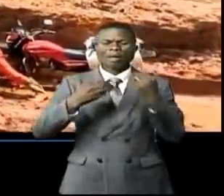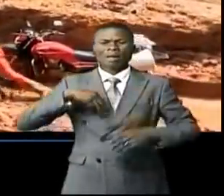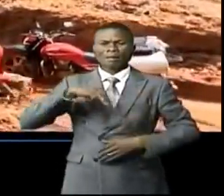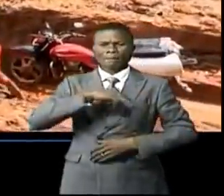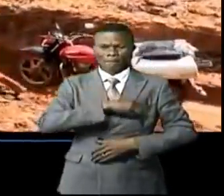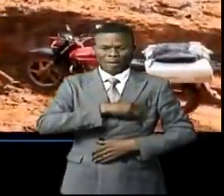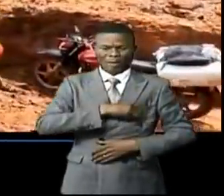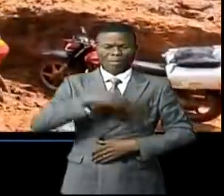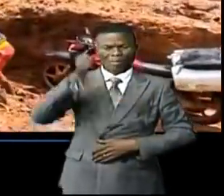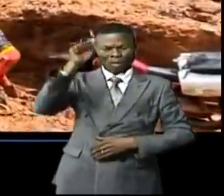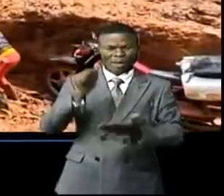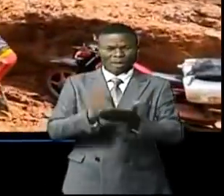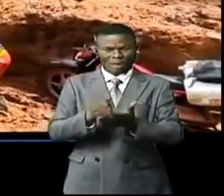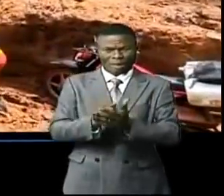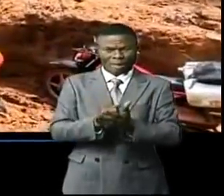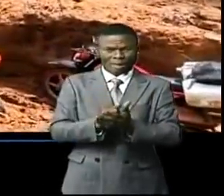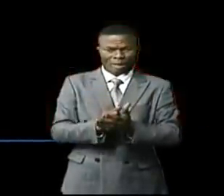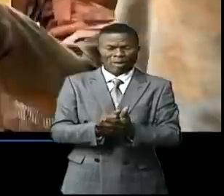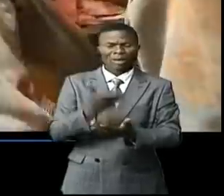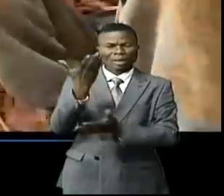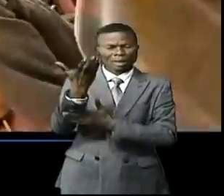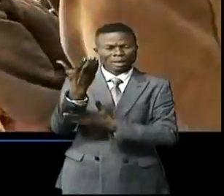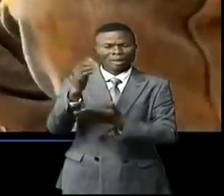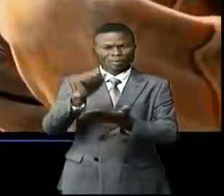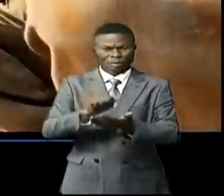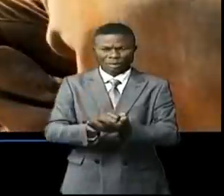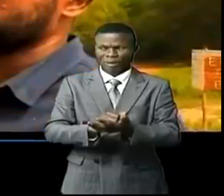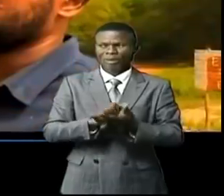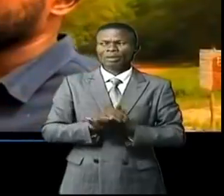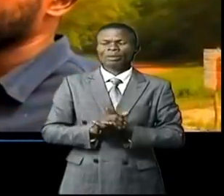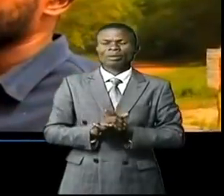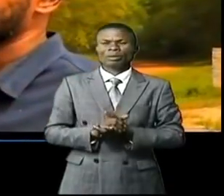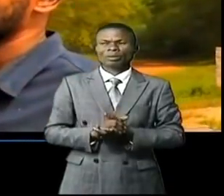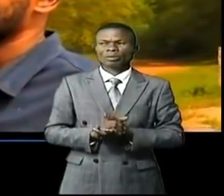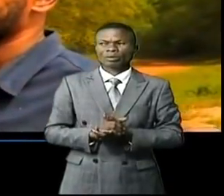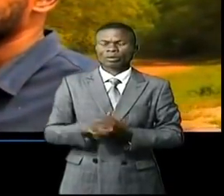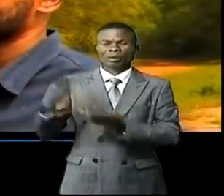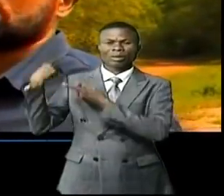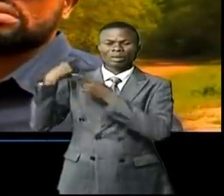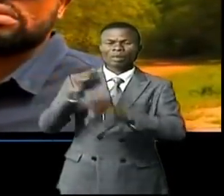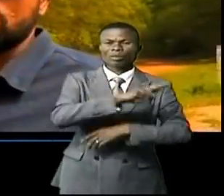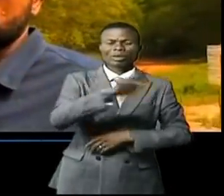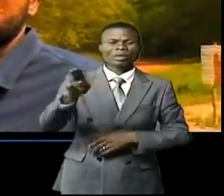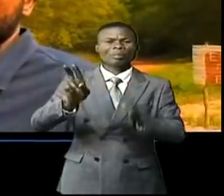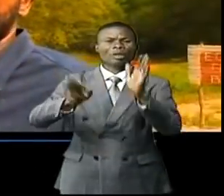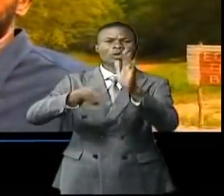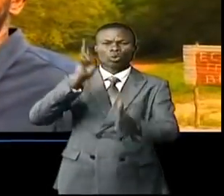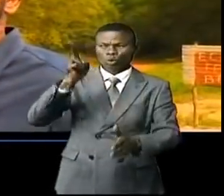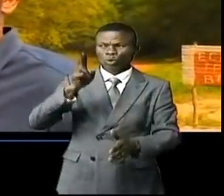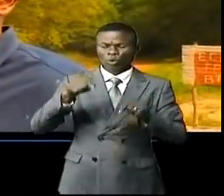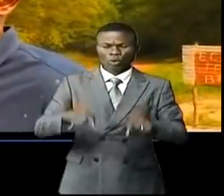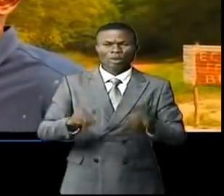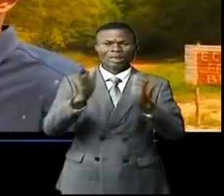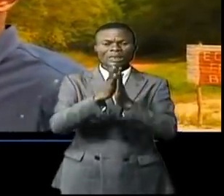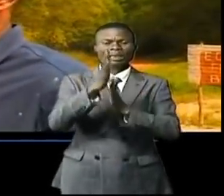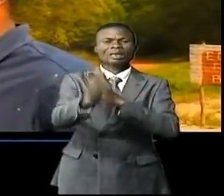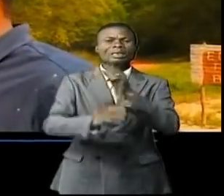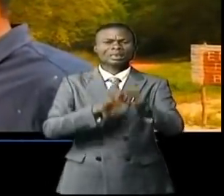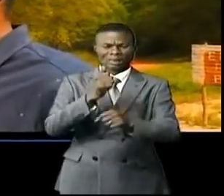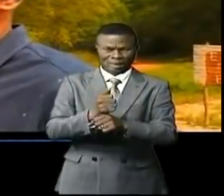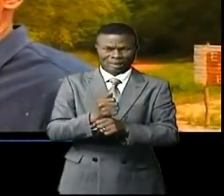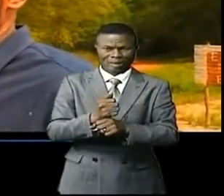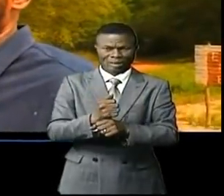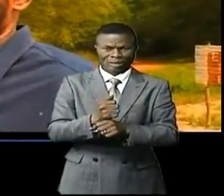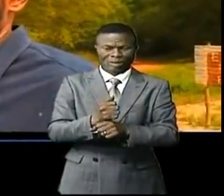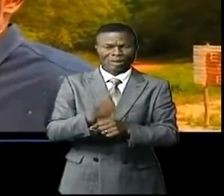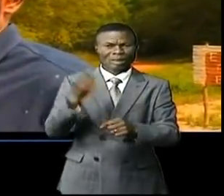African Community. D'où cette interpellation. Il était depuis 2012. Ça fait aujourd'hui 10 ans.